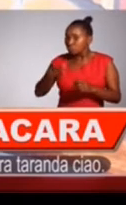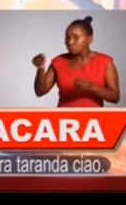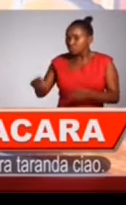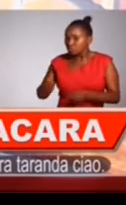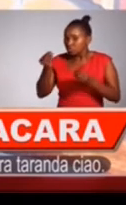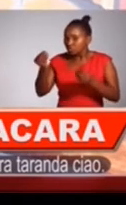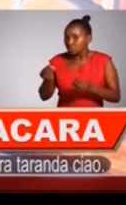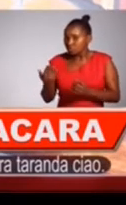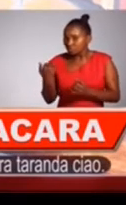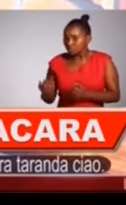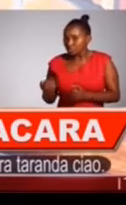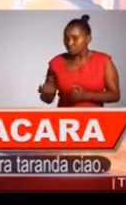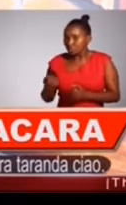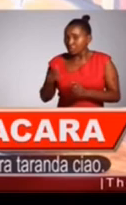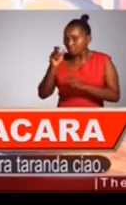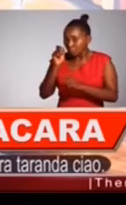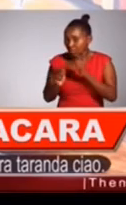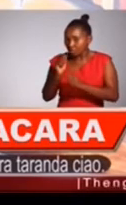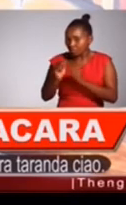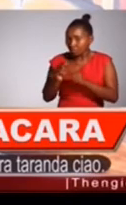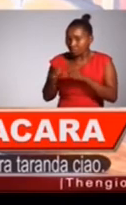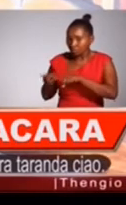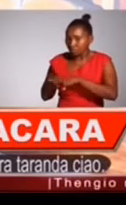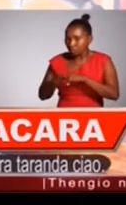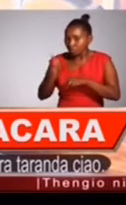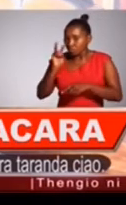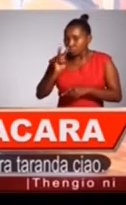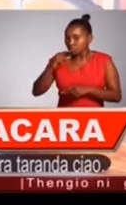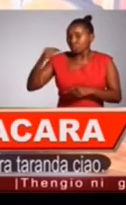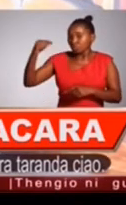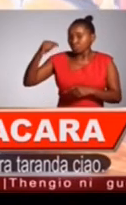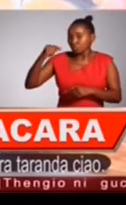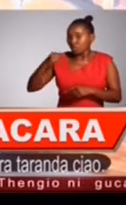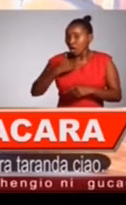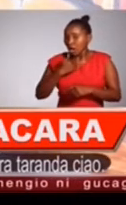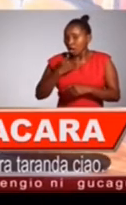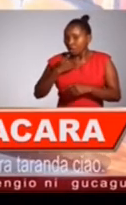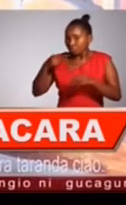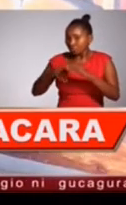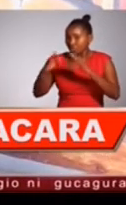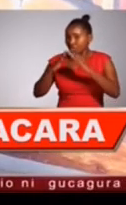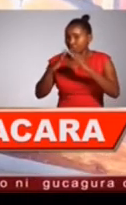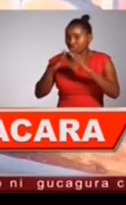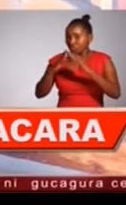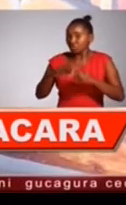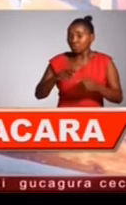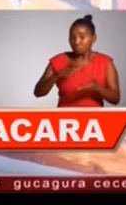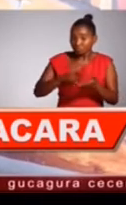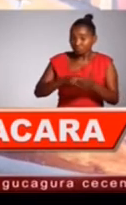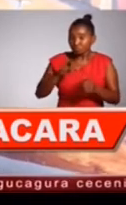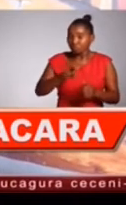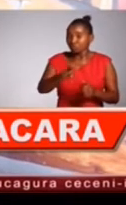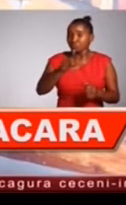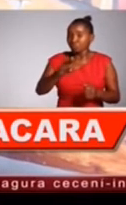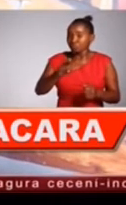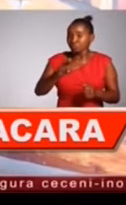anapatia mtoto mdogo Maziwa, na ukiangalia pande hii, kuna yule ambane njia kwa banyata So, hiyo